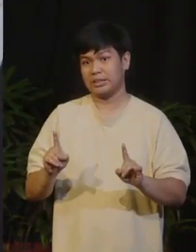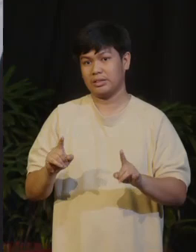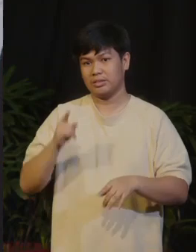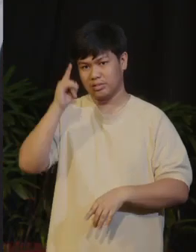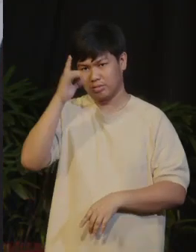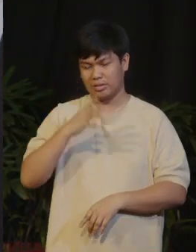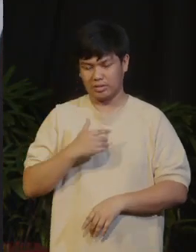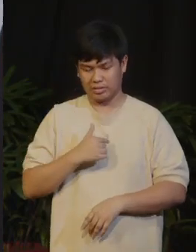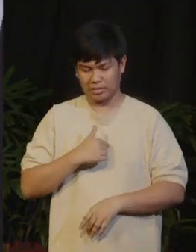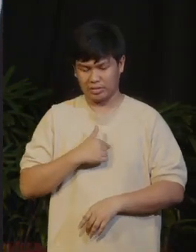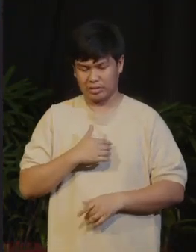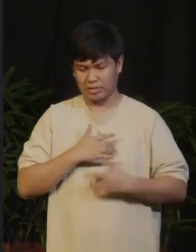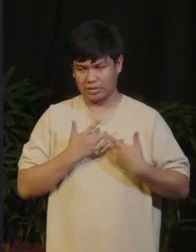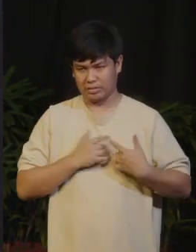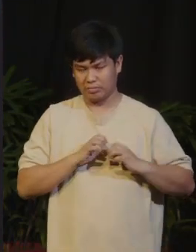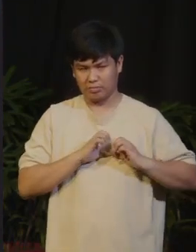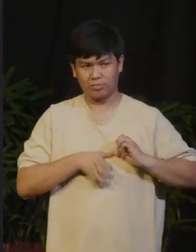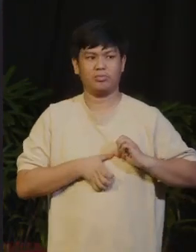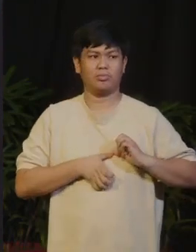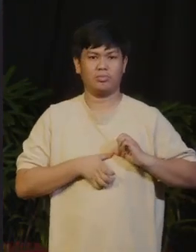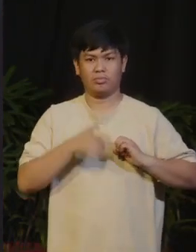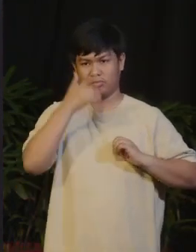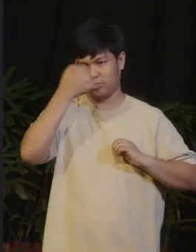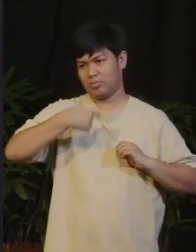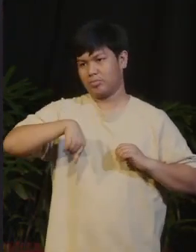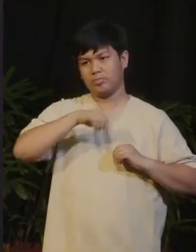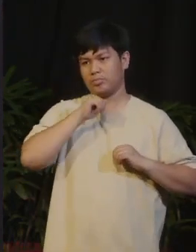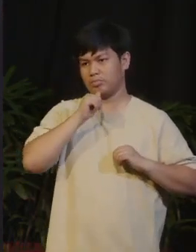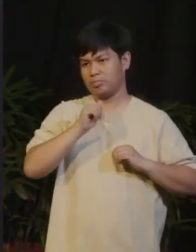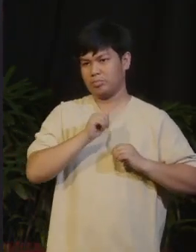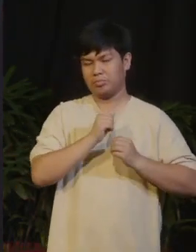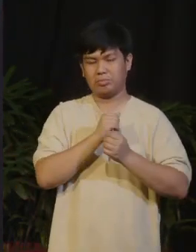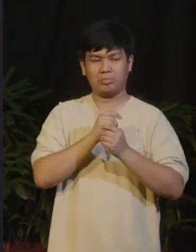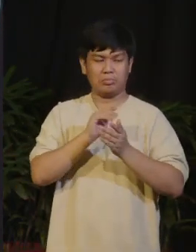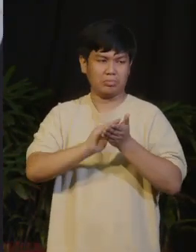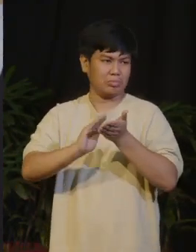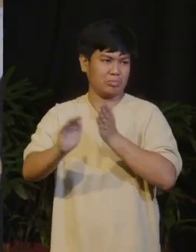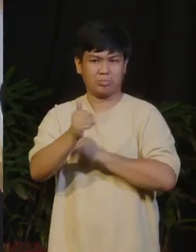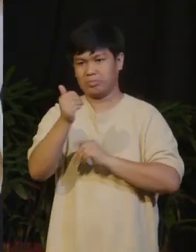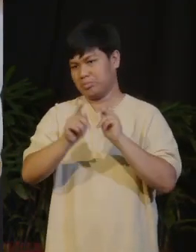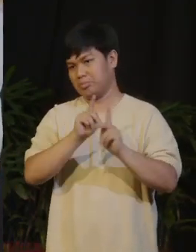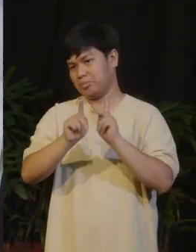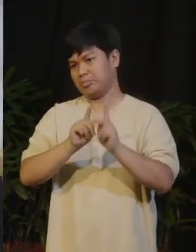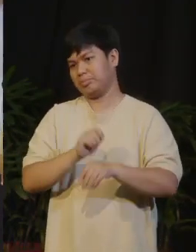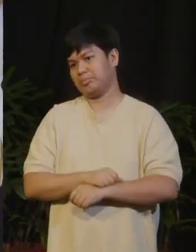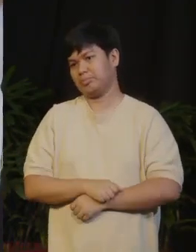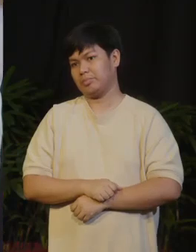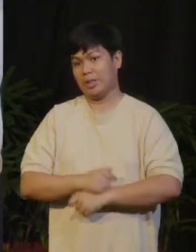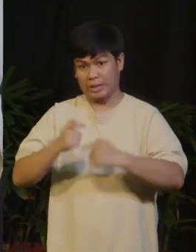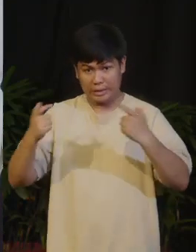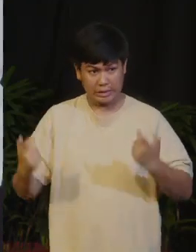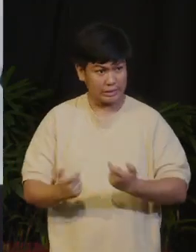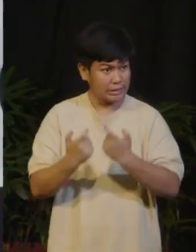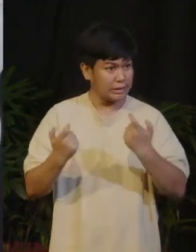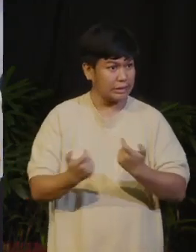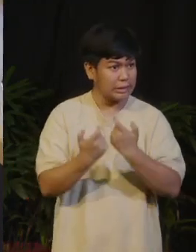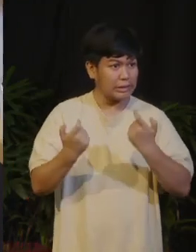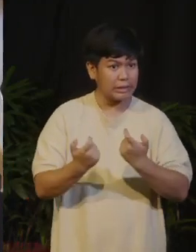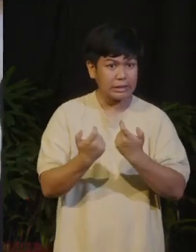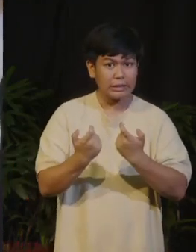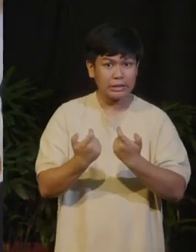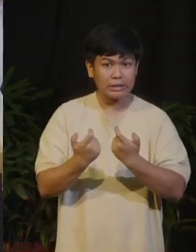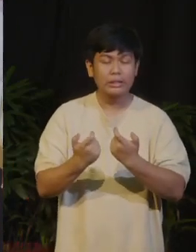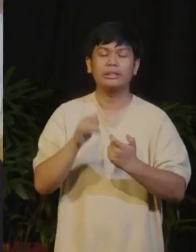ng Panginoon dahil hindi tayo nagpapatawad sa iba. Kasalanan po yun na kailangan nating